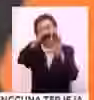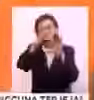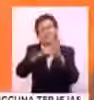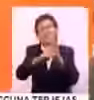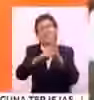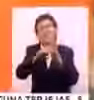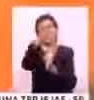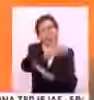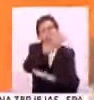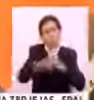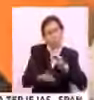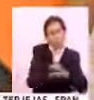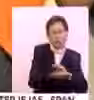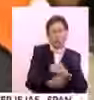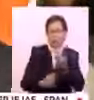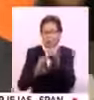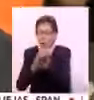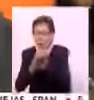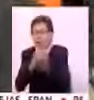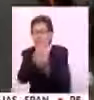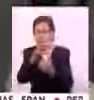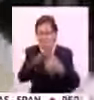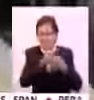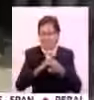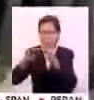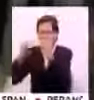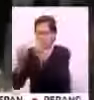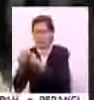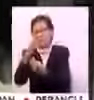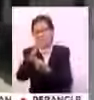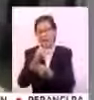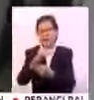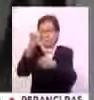itu. Sokongan dan kerjasama masyarakat serta